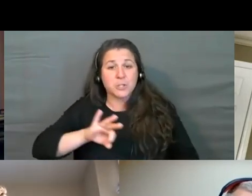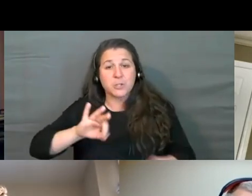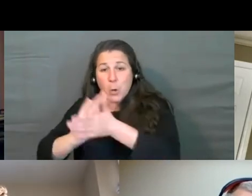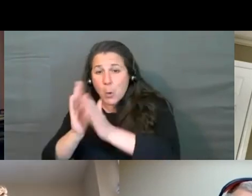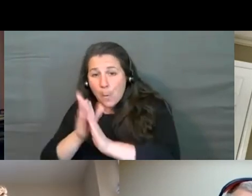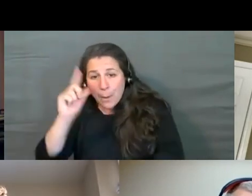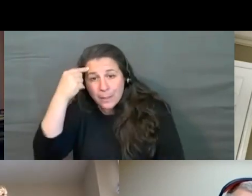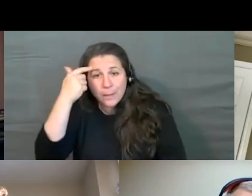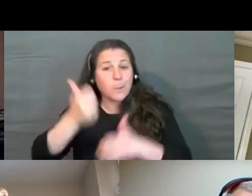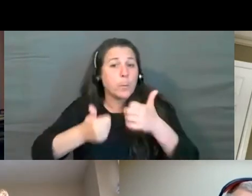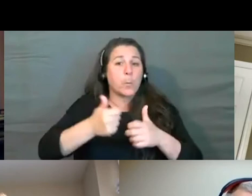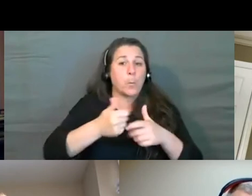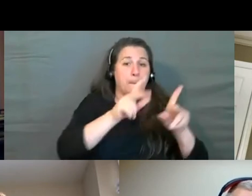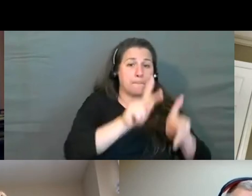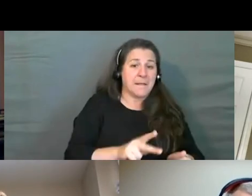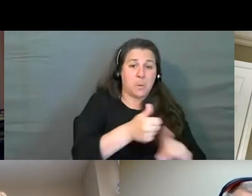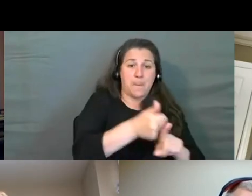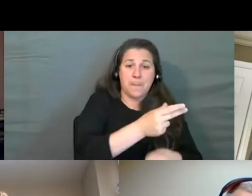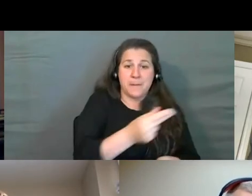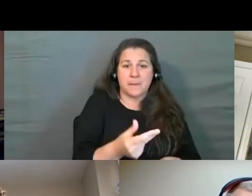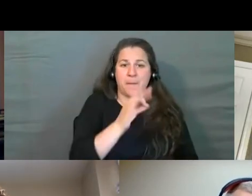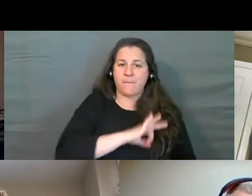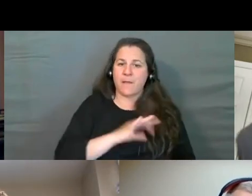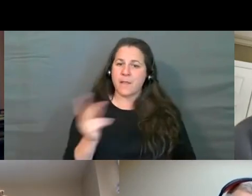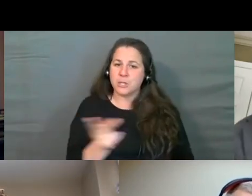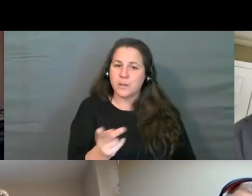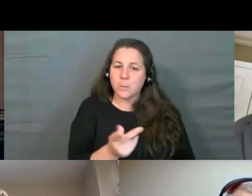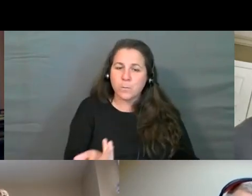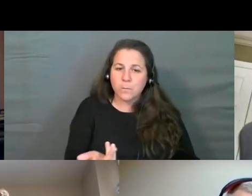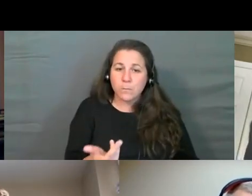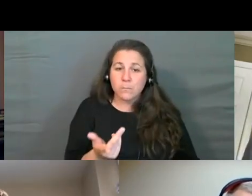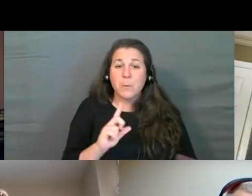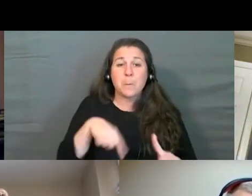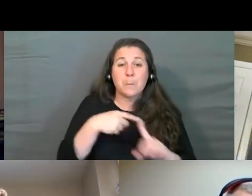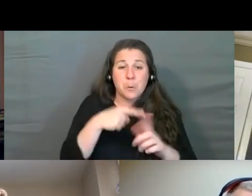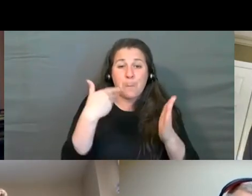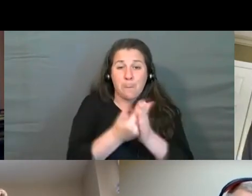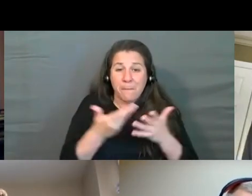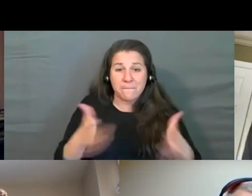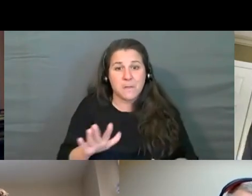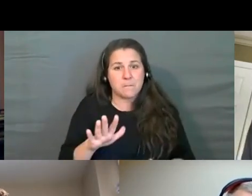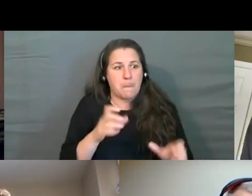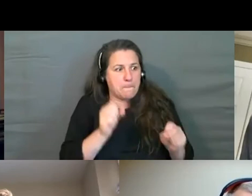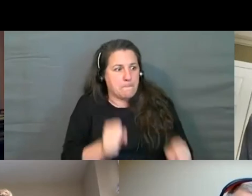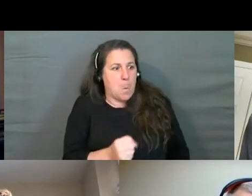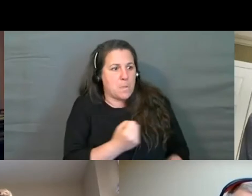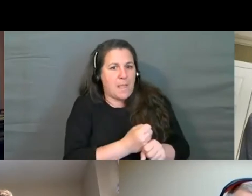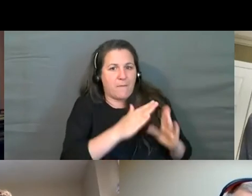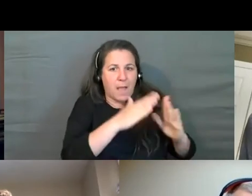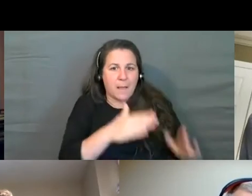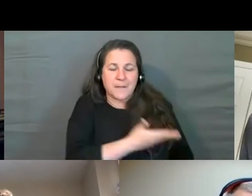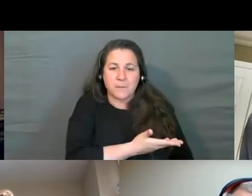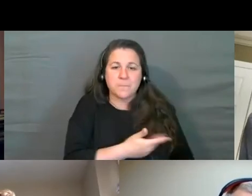que pour les personnes en situation de handicap. Puis encore plus, c'est qu'on a prouvé que ça se pouvait. Je regarde, moi, les ministères, les